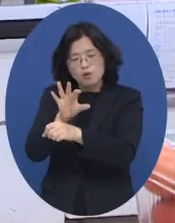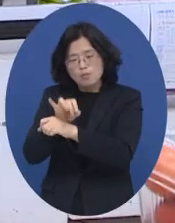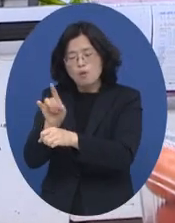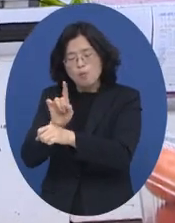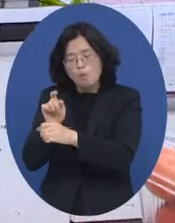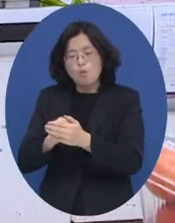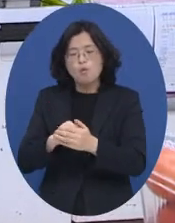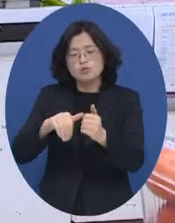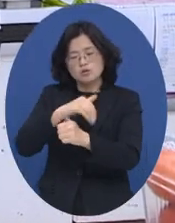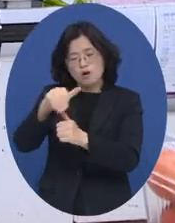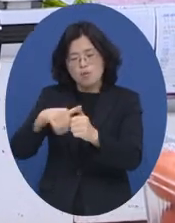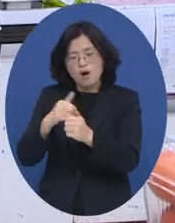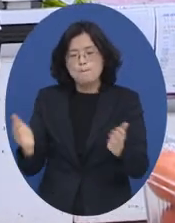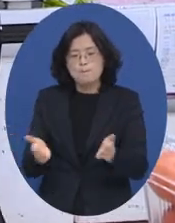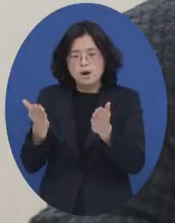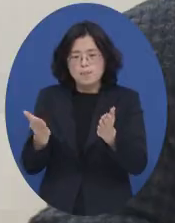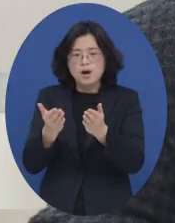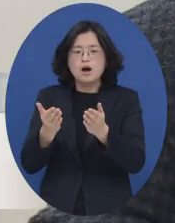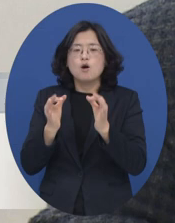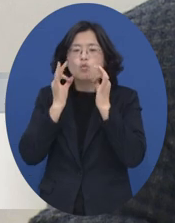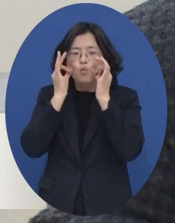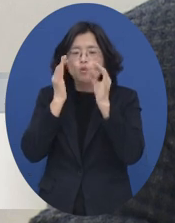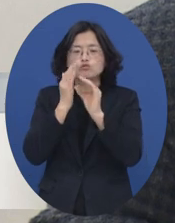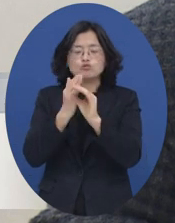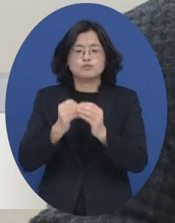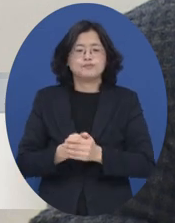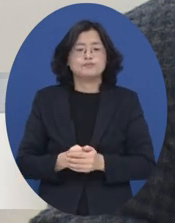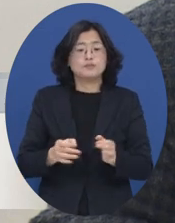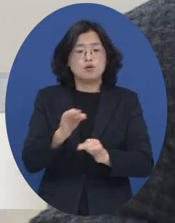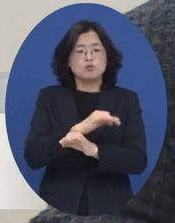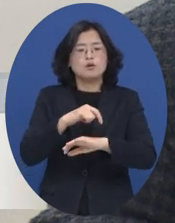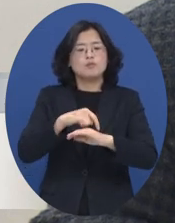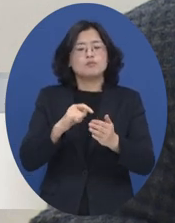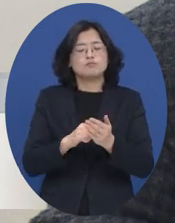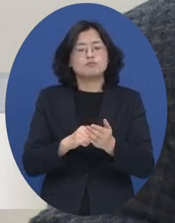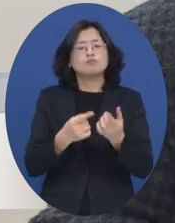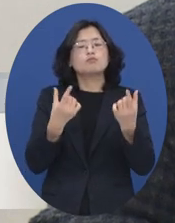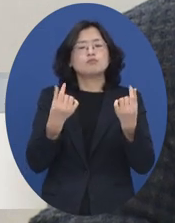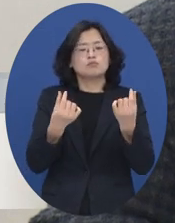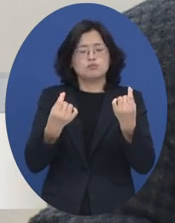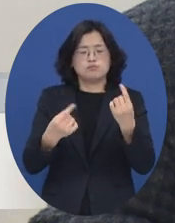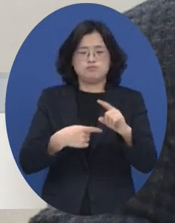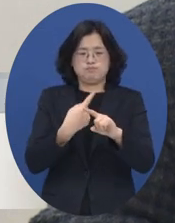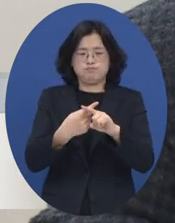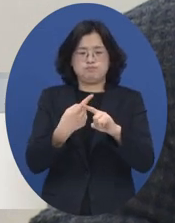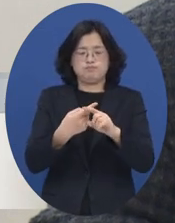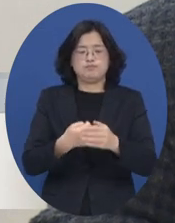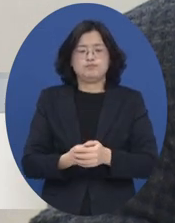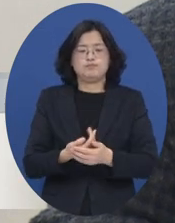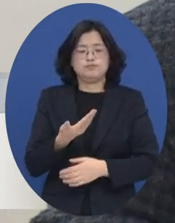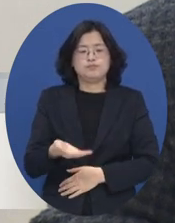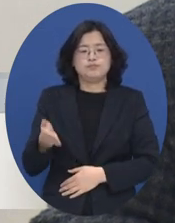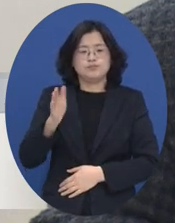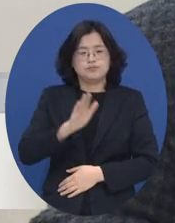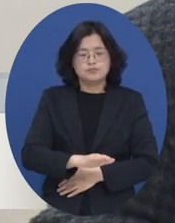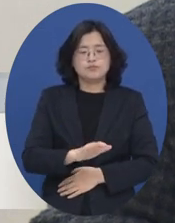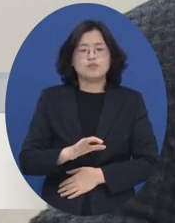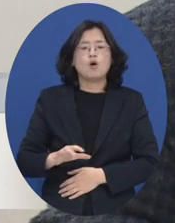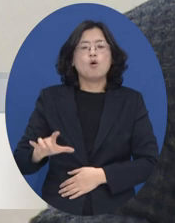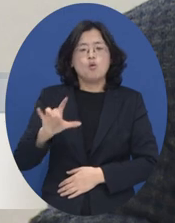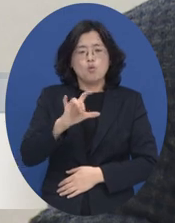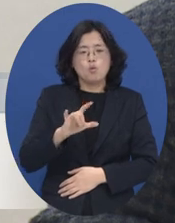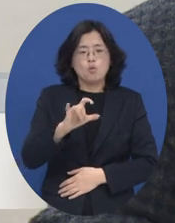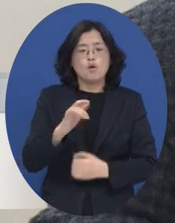골목 상권 살리기에 나섰습니다. 경제는 그야말로 심리인데, 심리이고, 흐름인데,